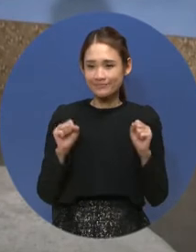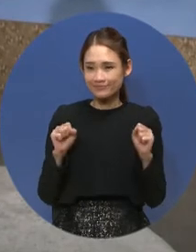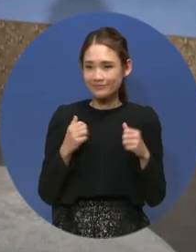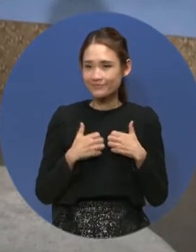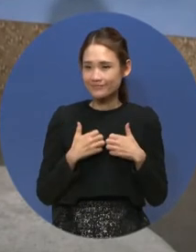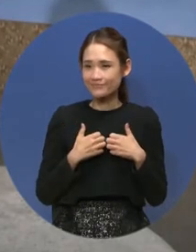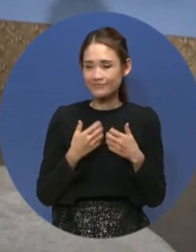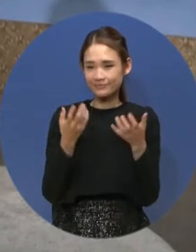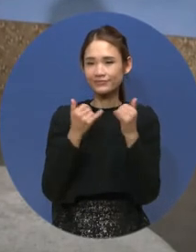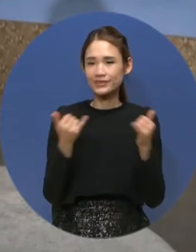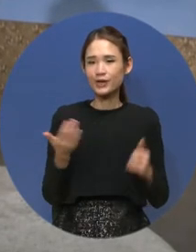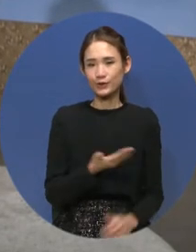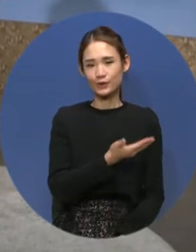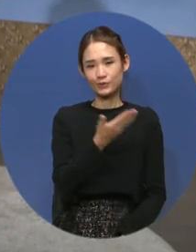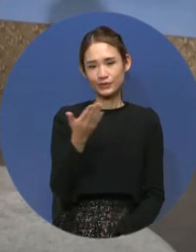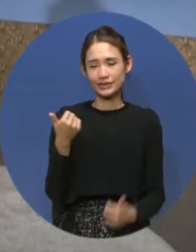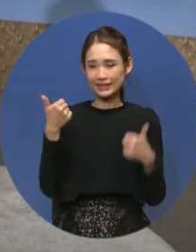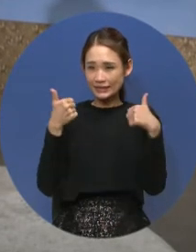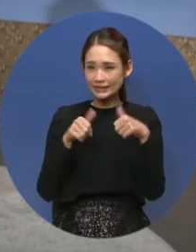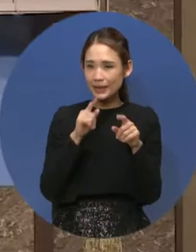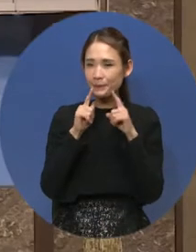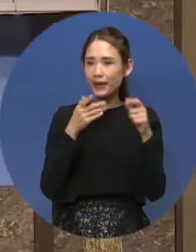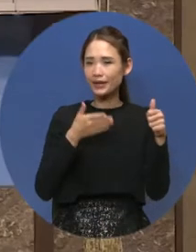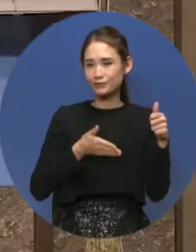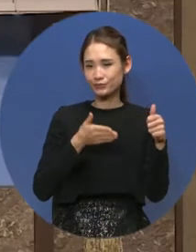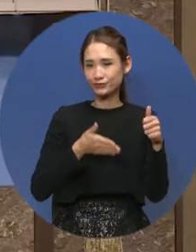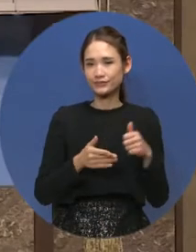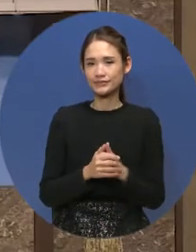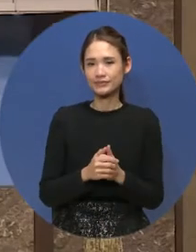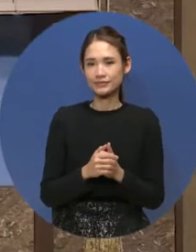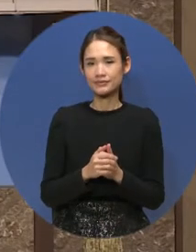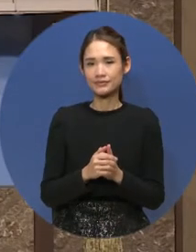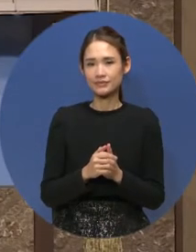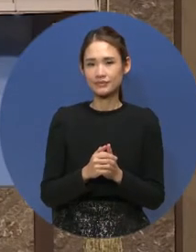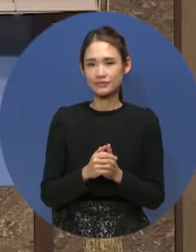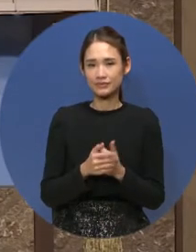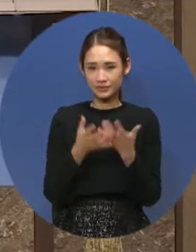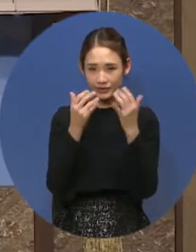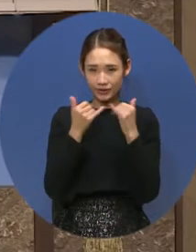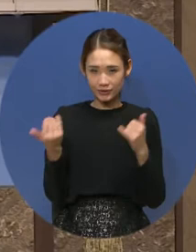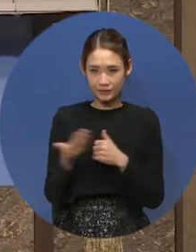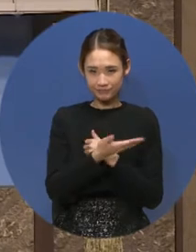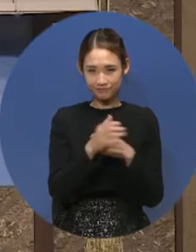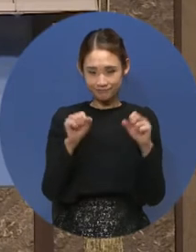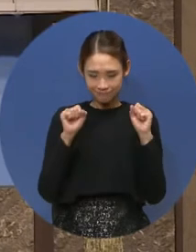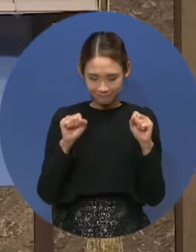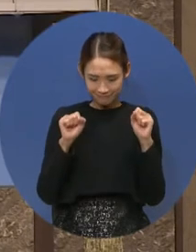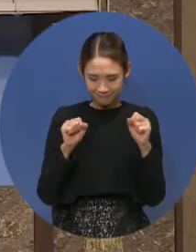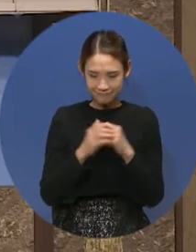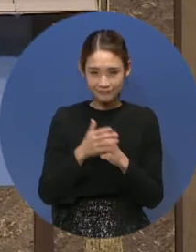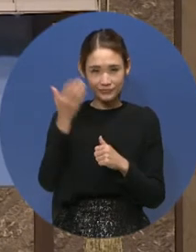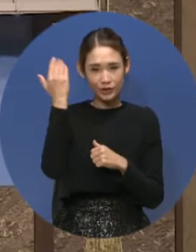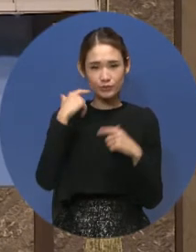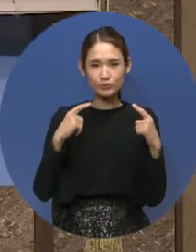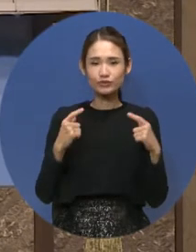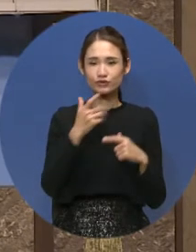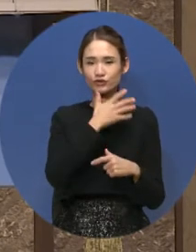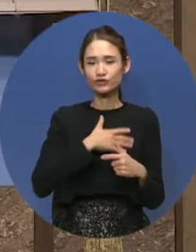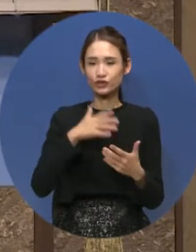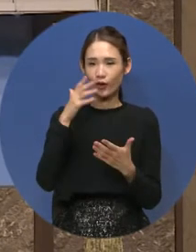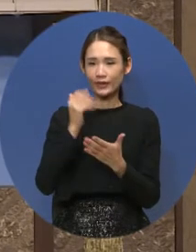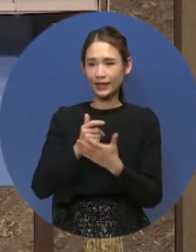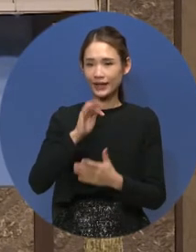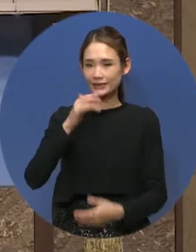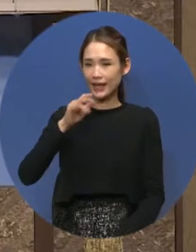네. 먼저 시청자분들께 네. 인사 한 말씀 해주시죠. 네, 시청자 여러분 안녕하십니까. 영등포구청장